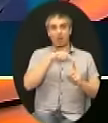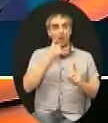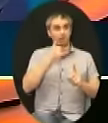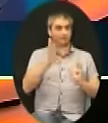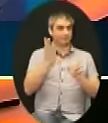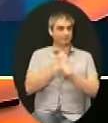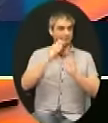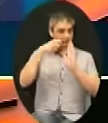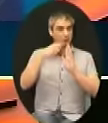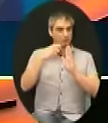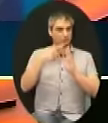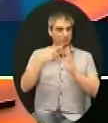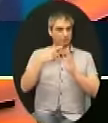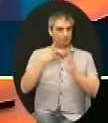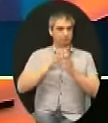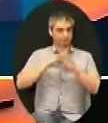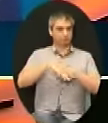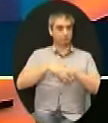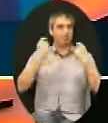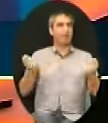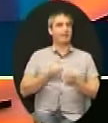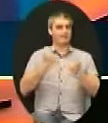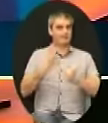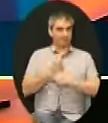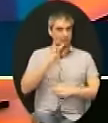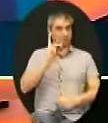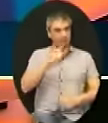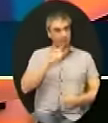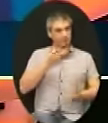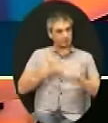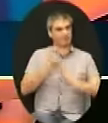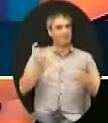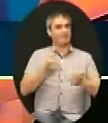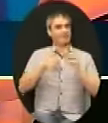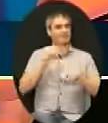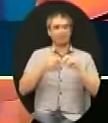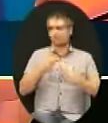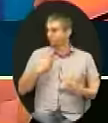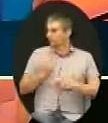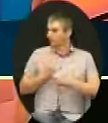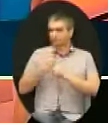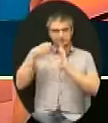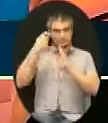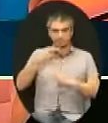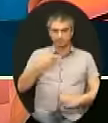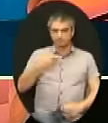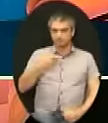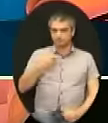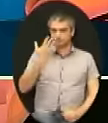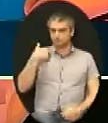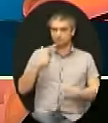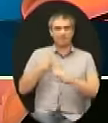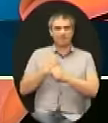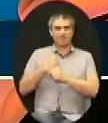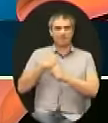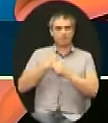בזכות הסרטון הזה אתה מרגיש שהדבר הזה בעצם האפקט של הקמפיין הצליח, אפשר עכשיו לצאת לקמפיין לבחירות לרשות. יצאתי בכמה סרטים, כשיצאתי על, על, על העבודה שאני